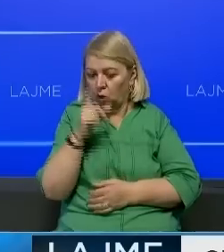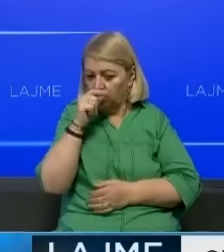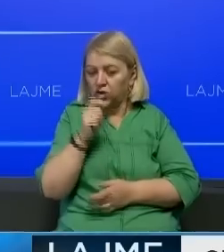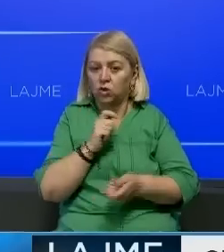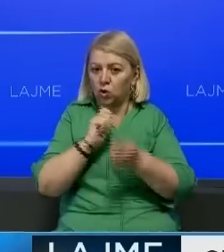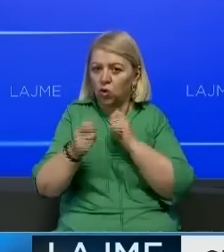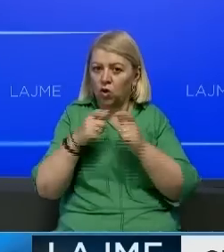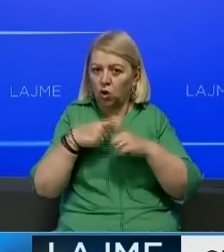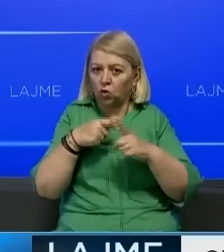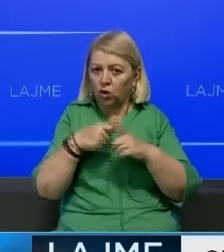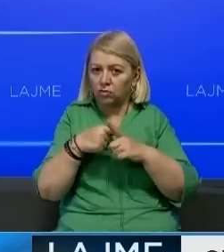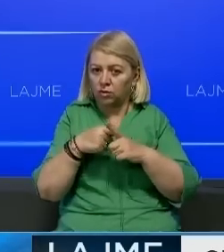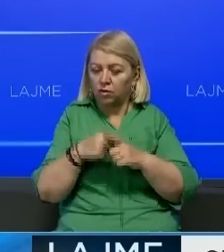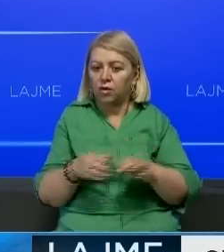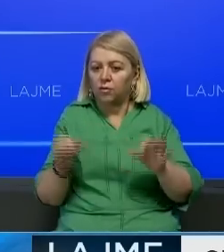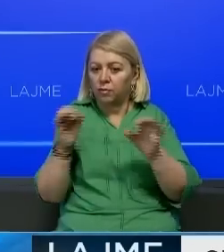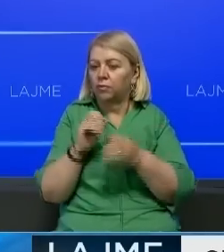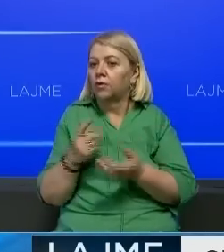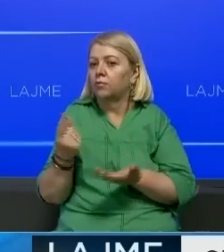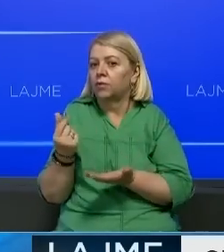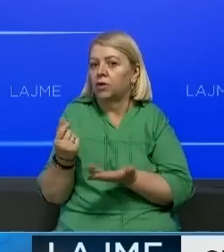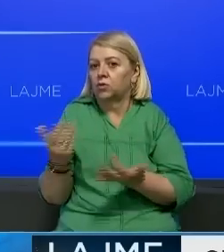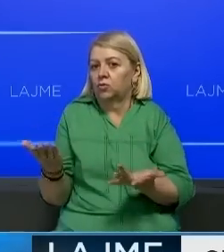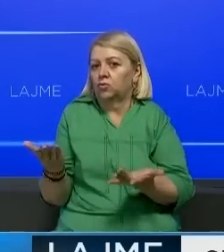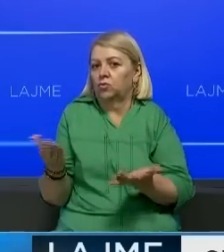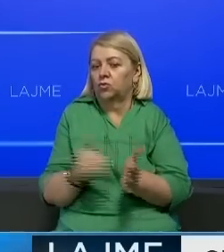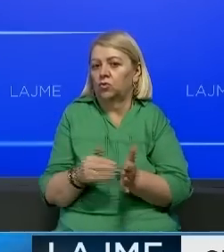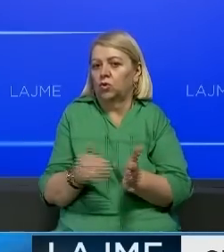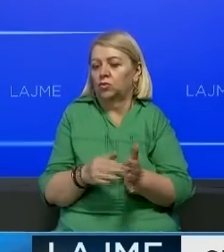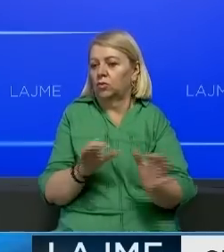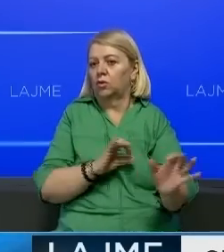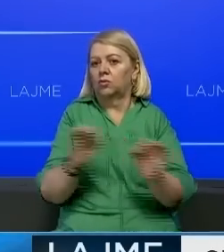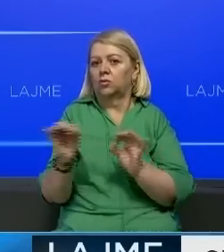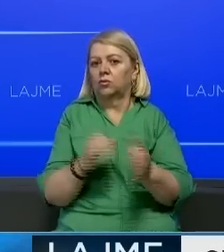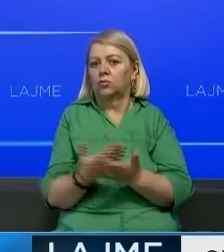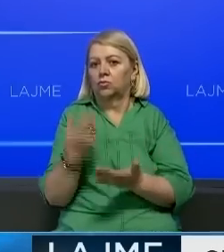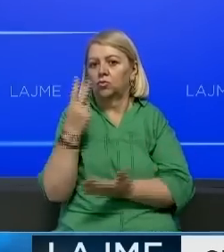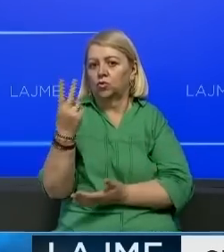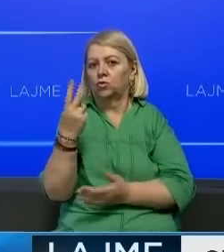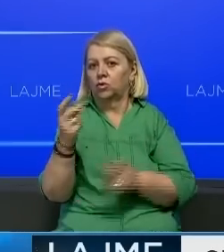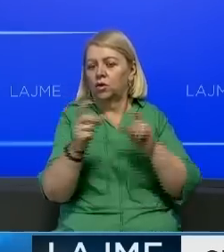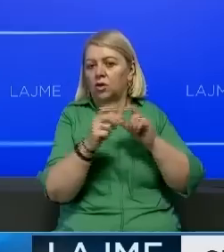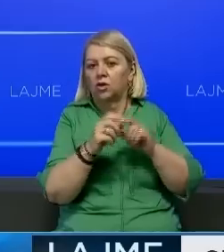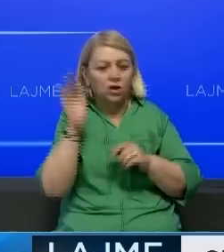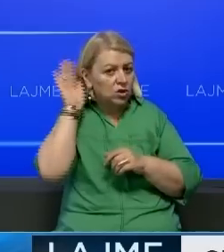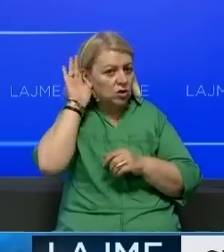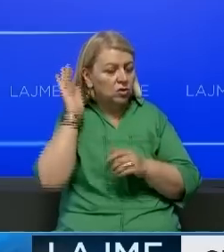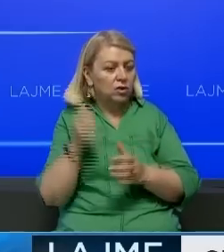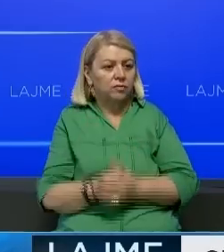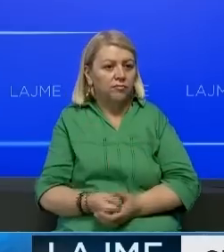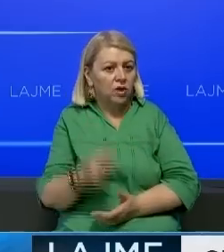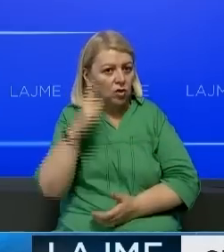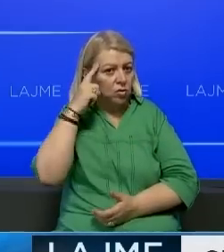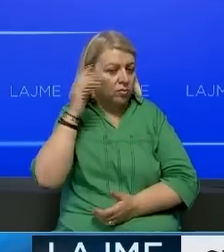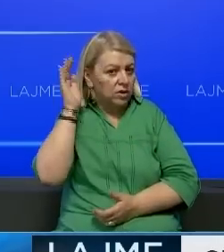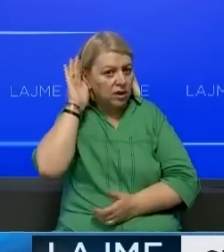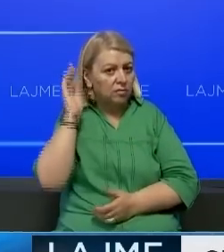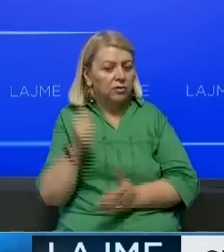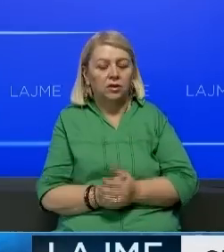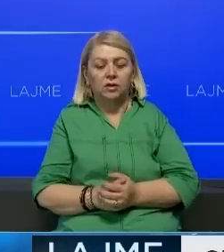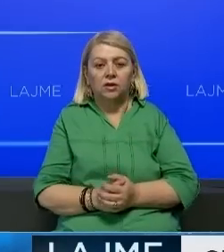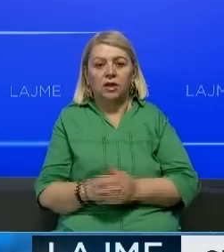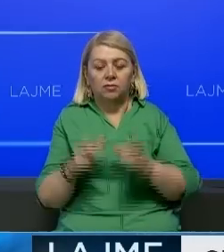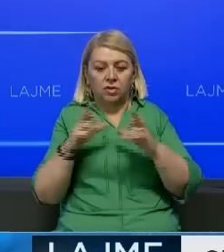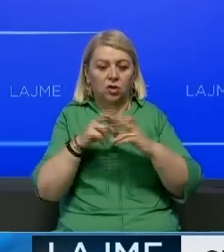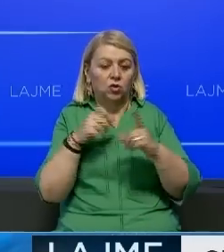kontratën kolektive që nuk kanë mjete e këto mjete duhet të sigurojnë këto dy institucione. Kryeministri Albin Kurti në një